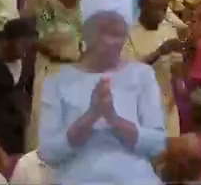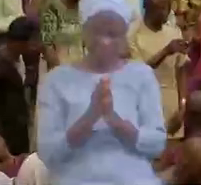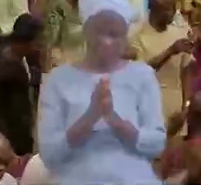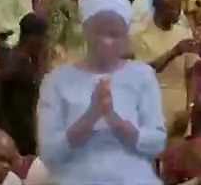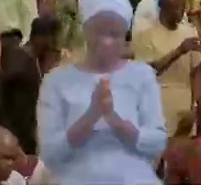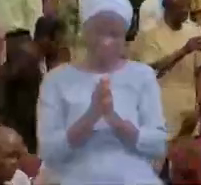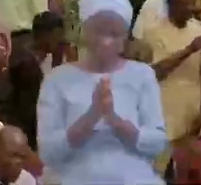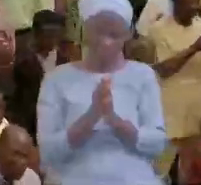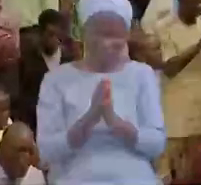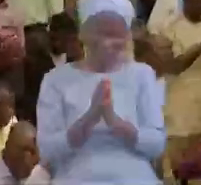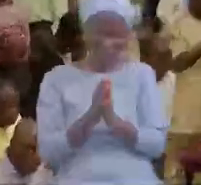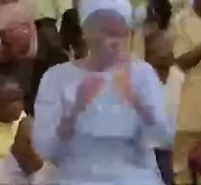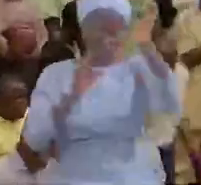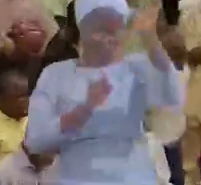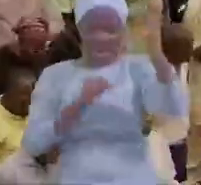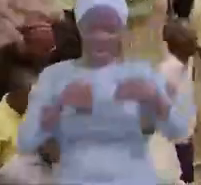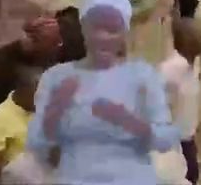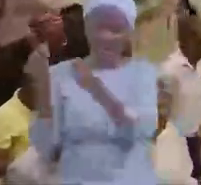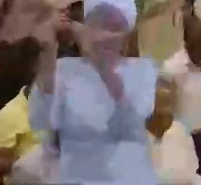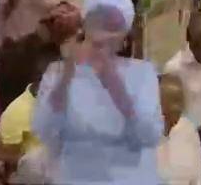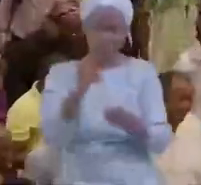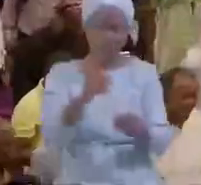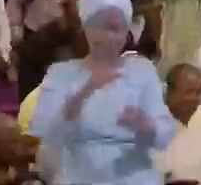Je vous ai donné le pouvoir et l'autorité.